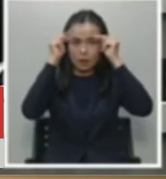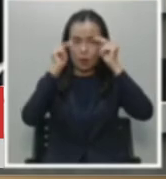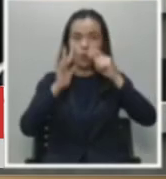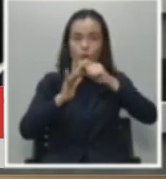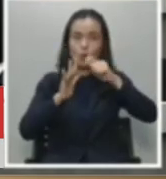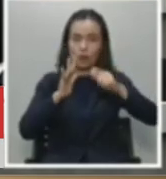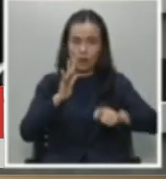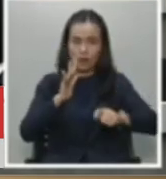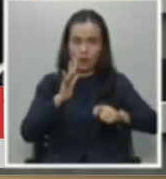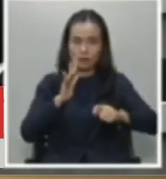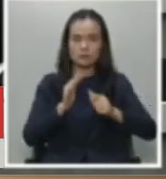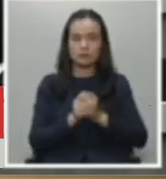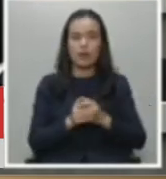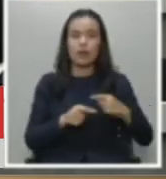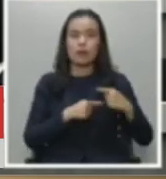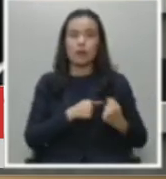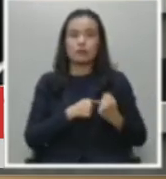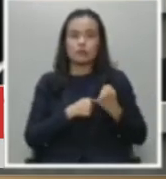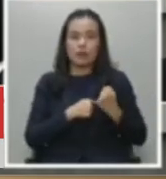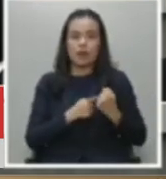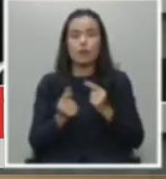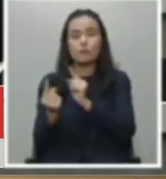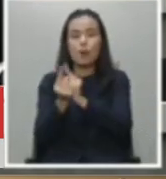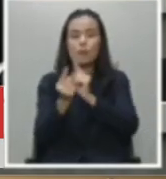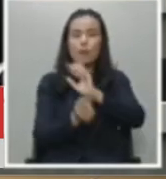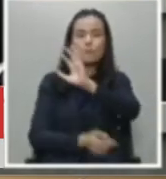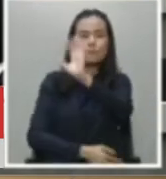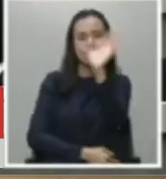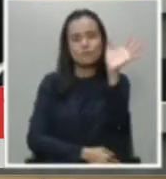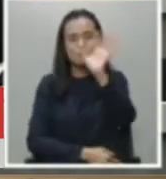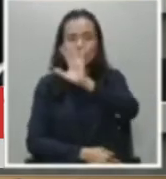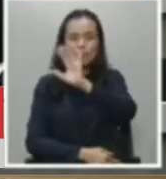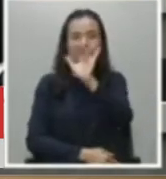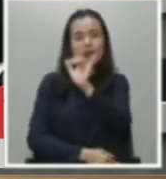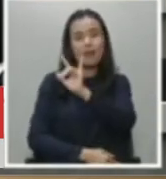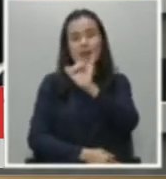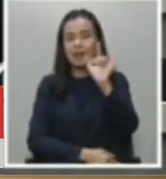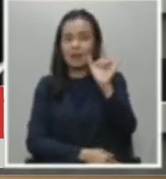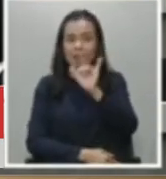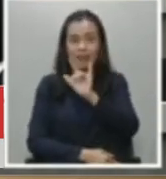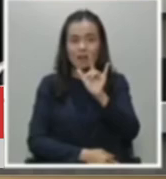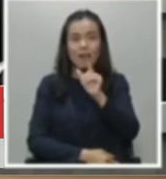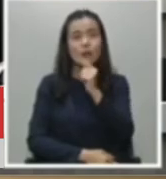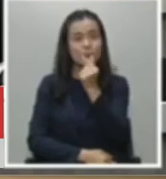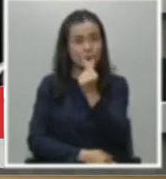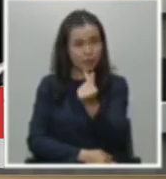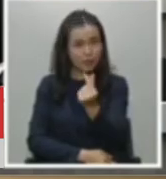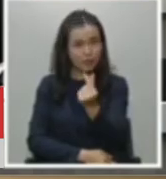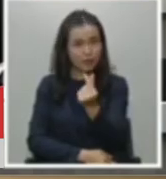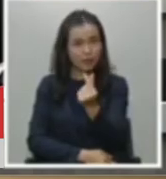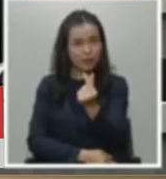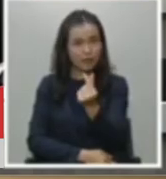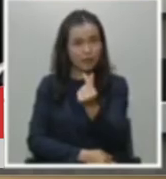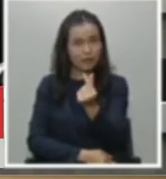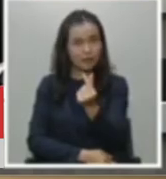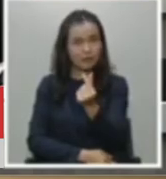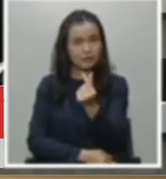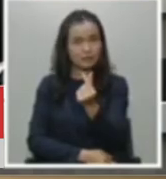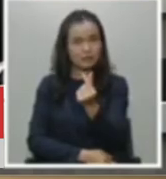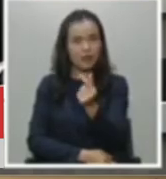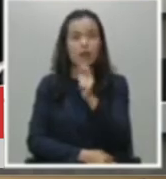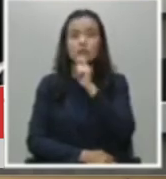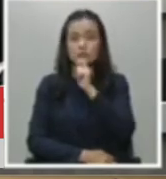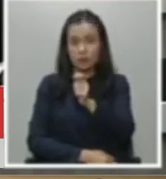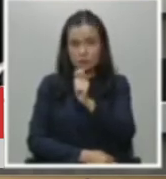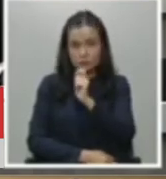มเดินให้กำลังใจโบกไม้โบกมือทำนิ้วสัญลักษณ์มินิฮาร์ทให้สัมภาษณ์